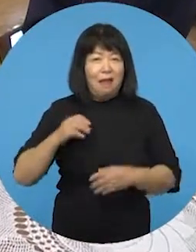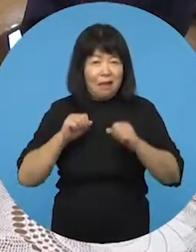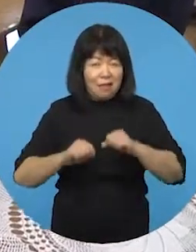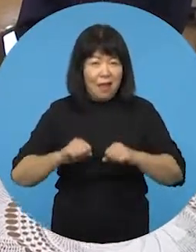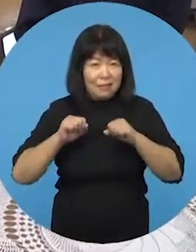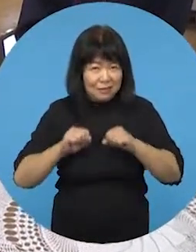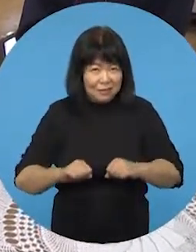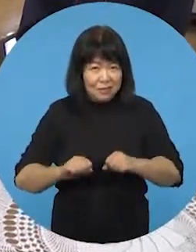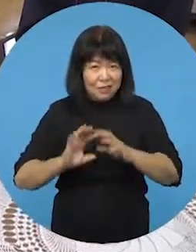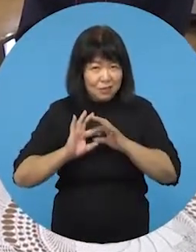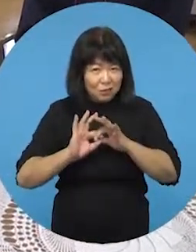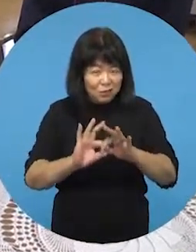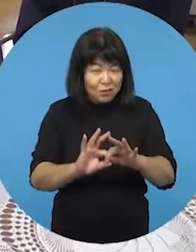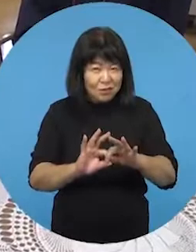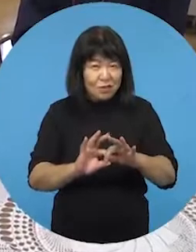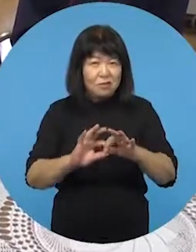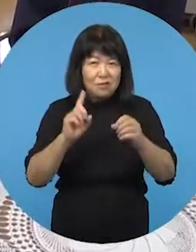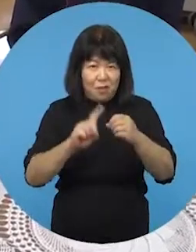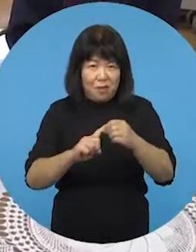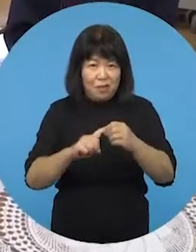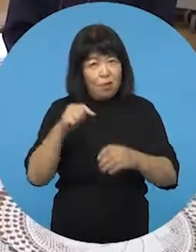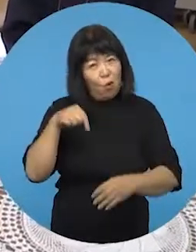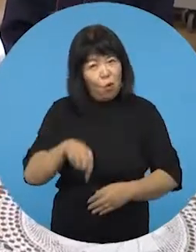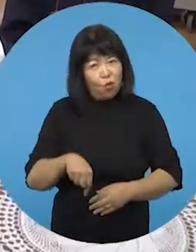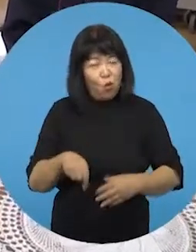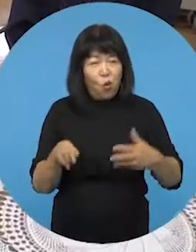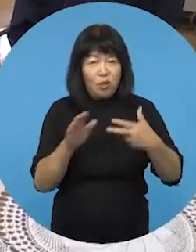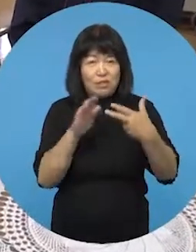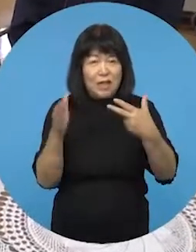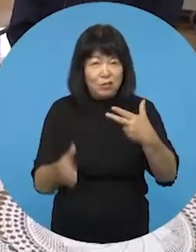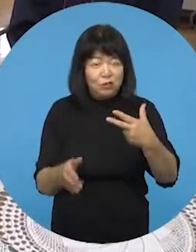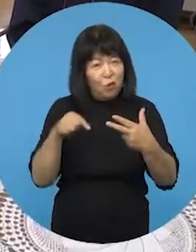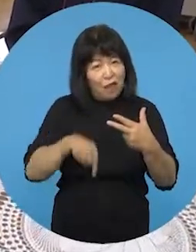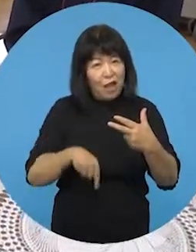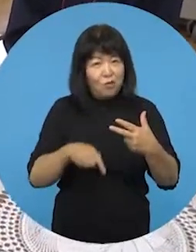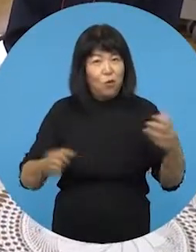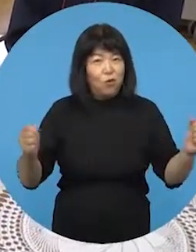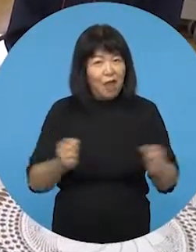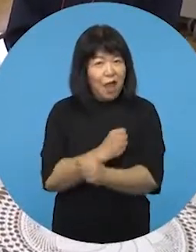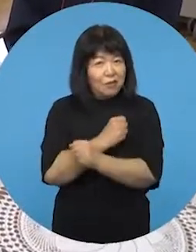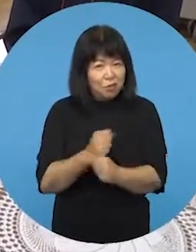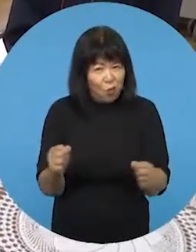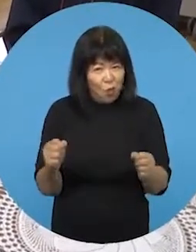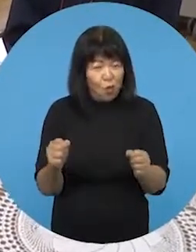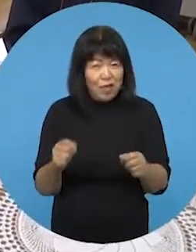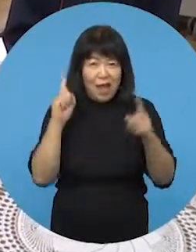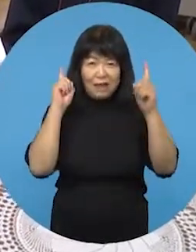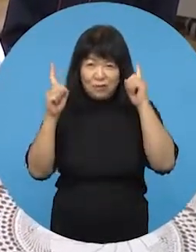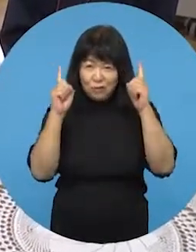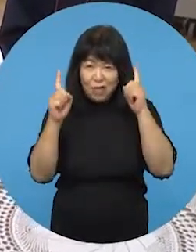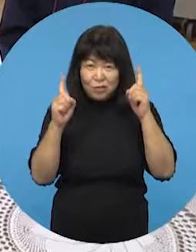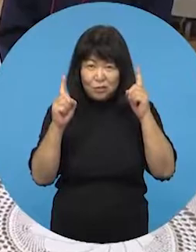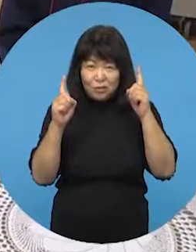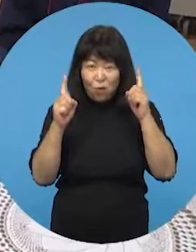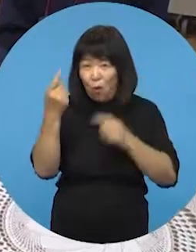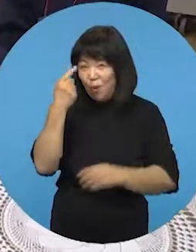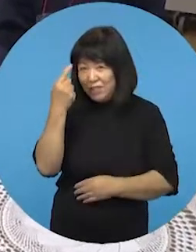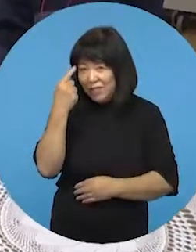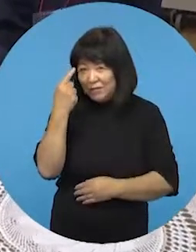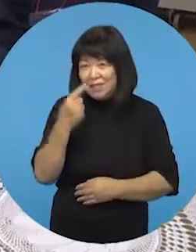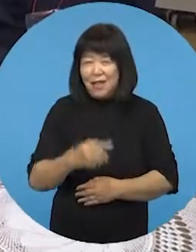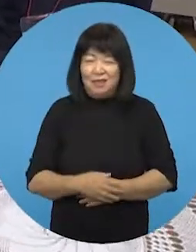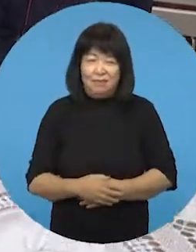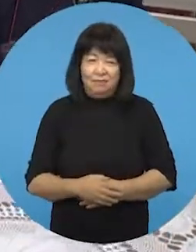か秘訣的な、そのここでやってるなんか体操だったりとか運動だったりとか、なんかレクリエーションみたいな、そういうものを教えてください